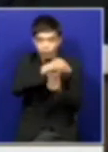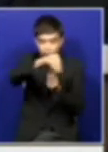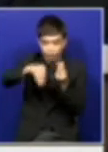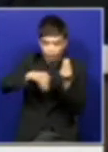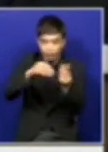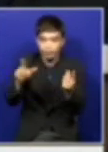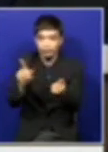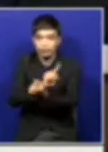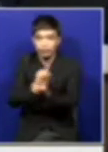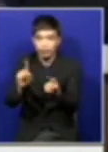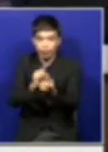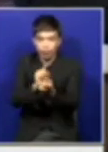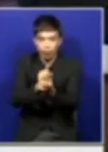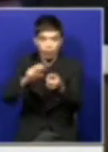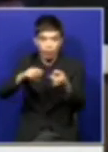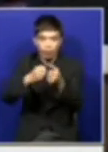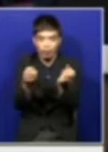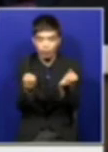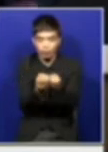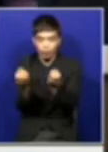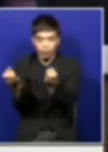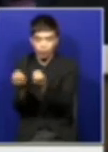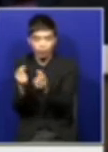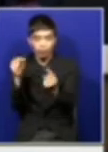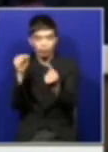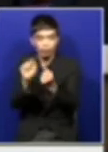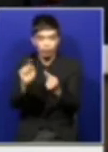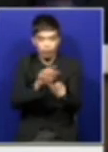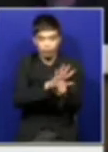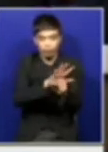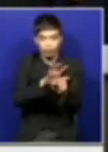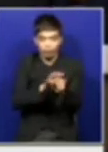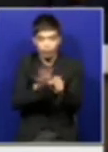ากการระบาดของโรคติดเชื้อไวรัสโคโรนา